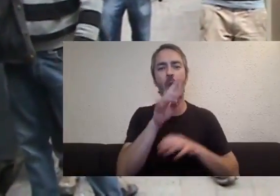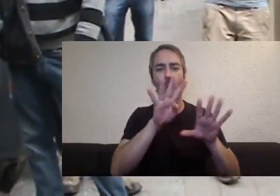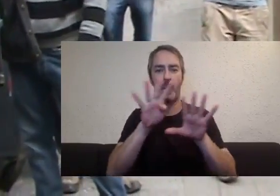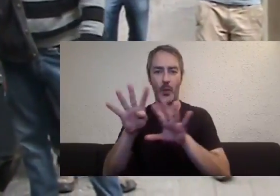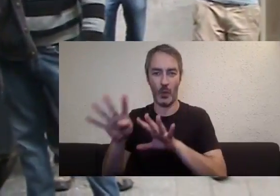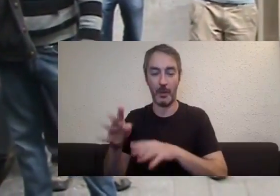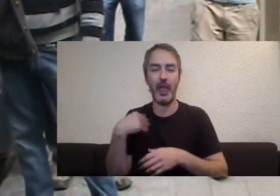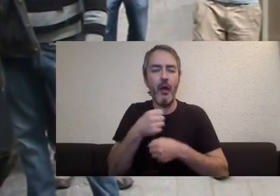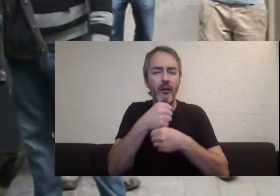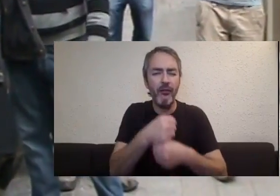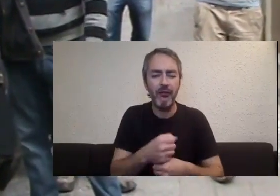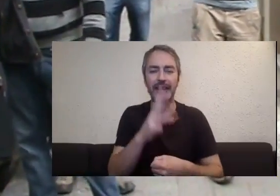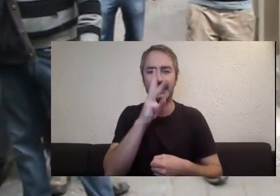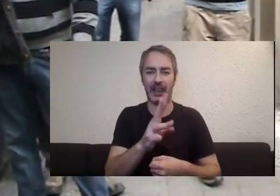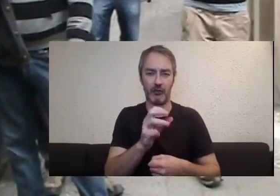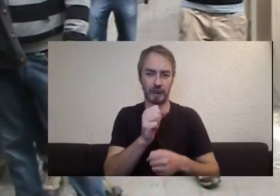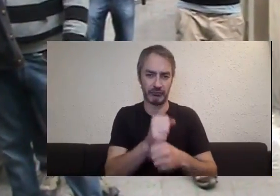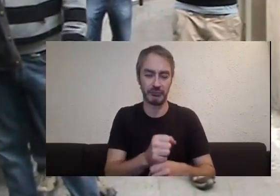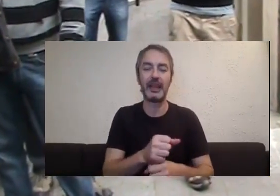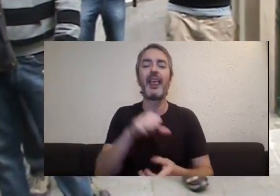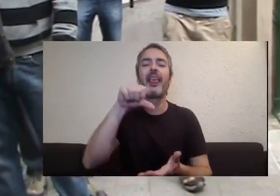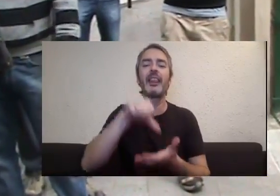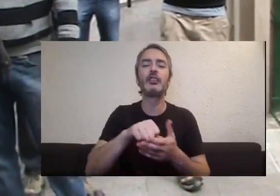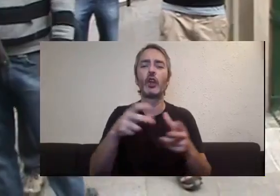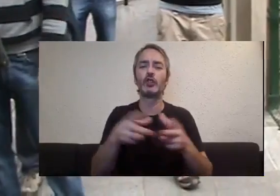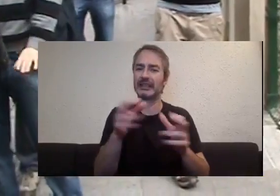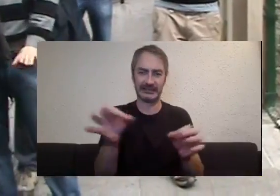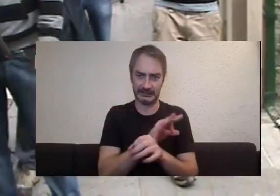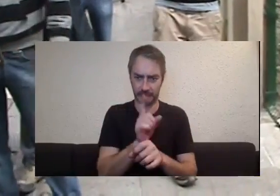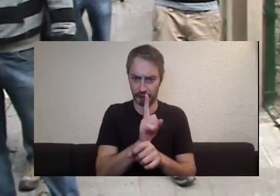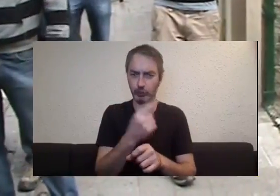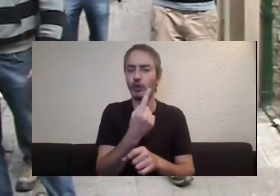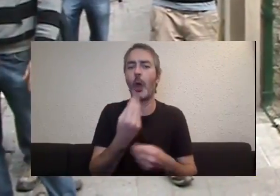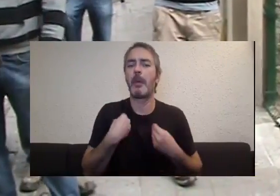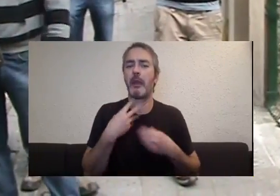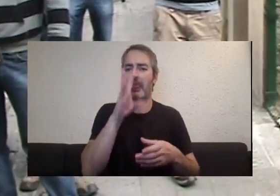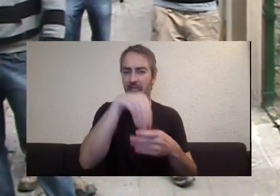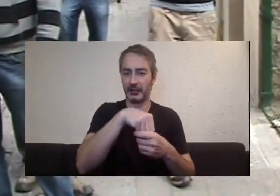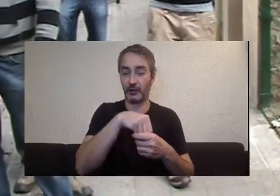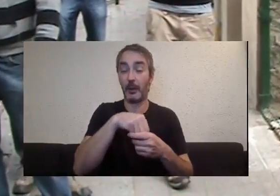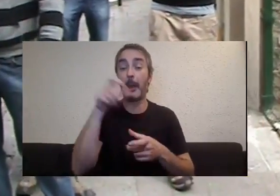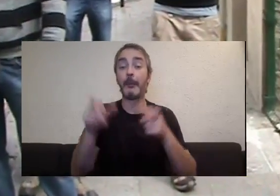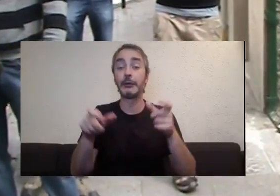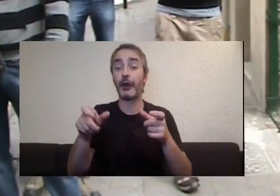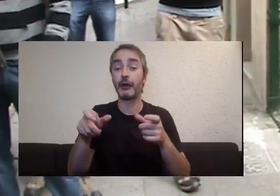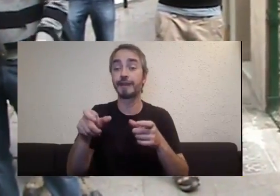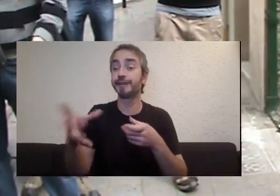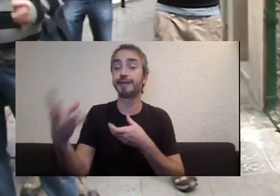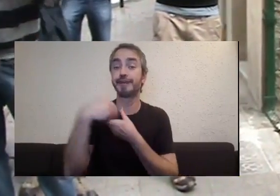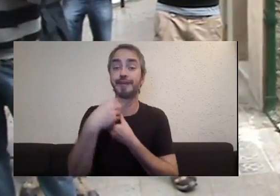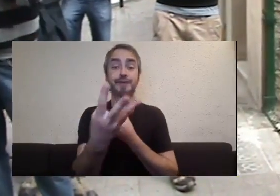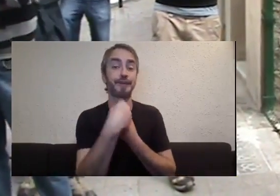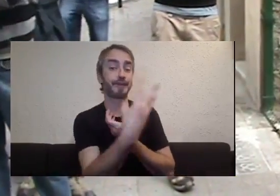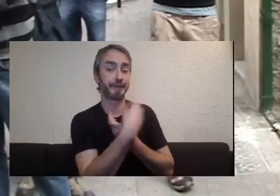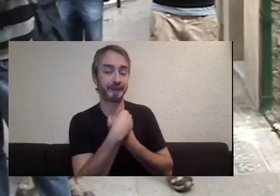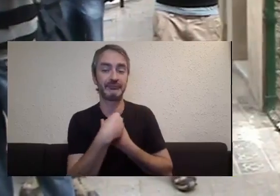setembre del 99. I vam estar 3 anys. Però no era un centre social, era senzillament una vivenda que havia recollit gent